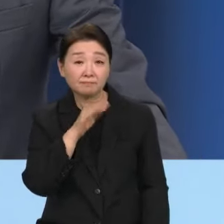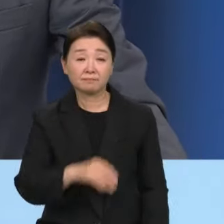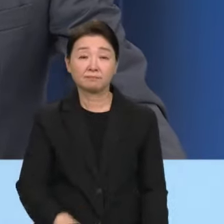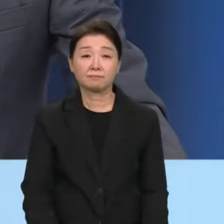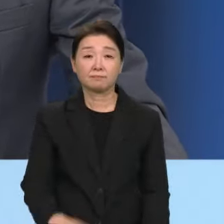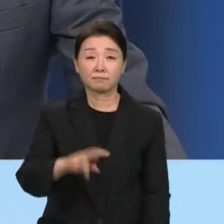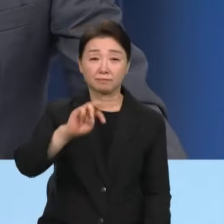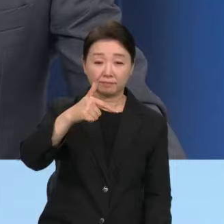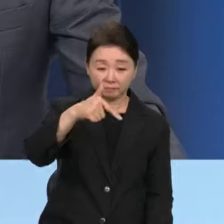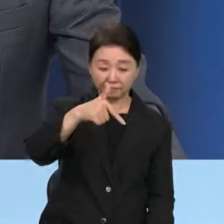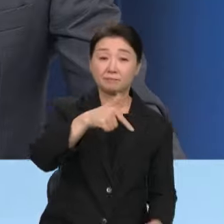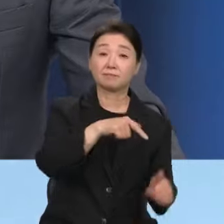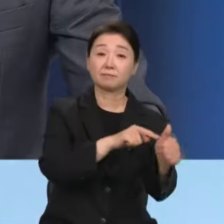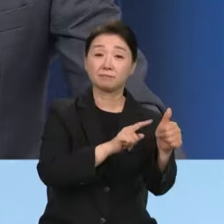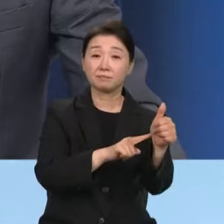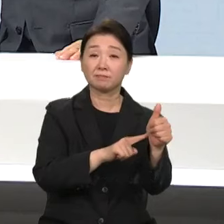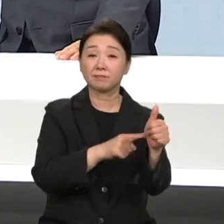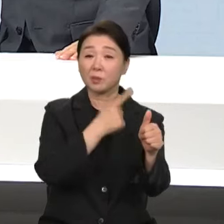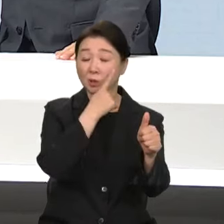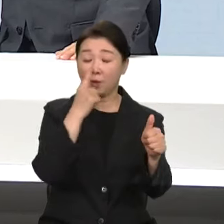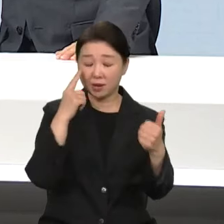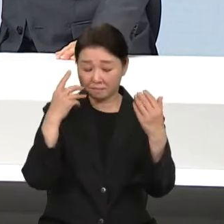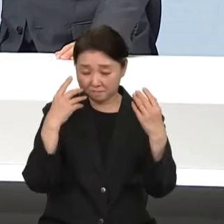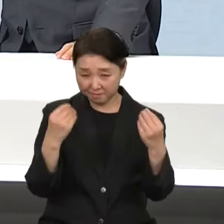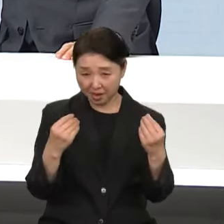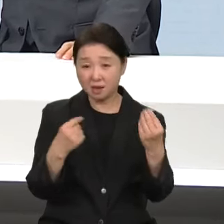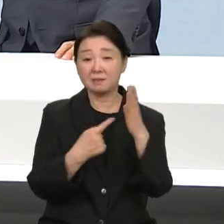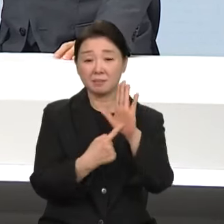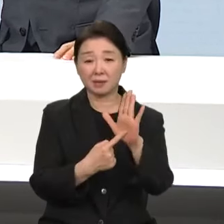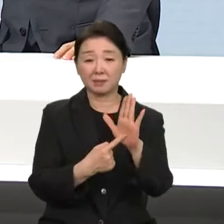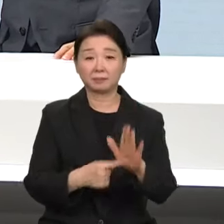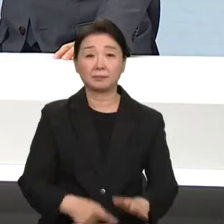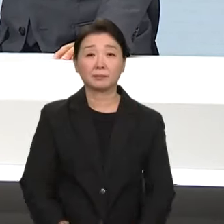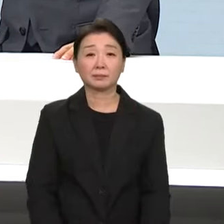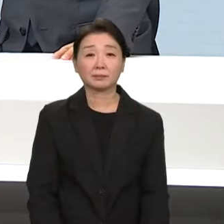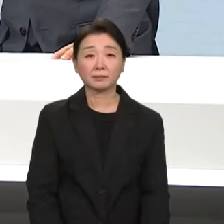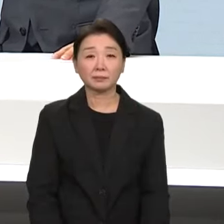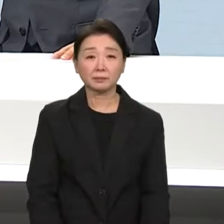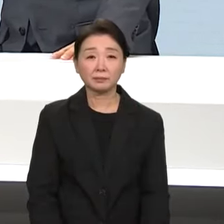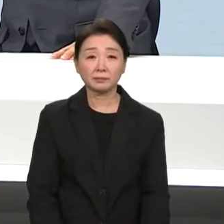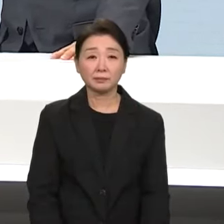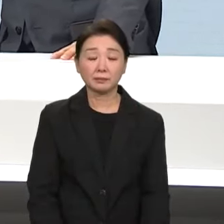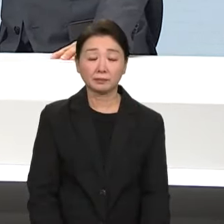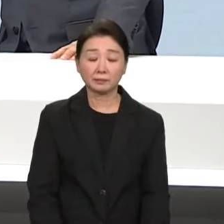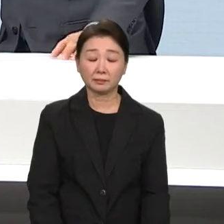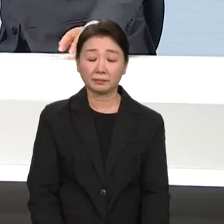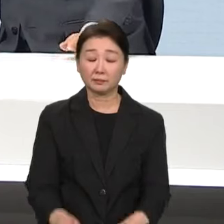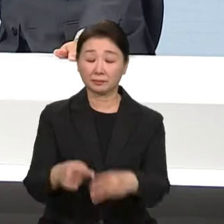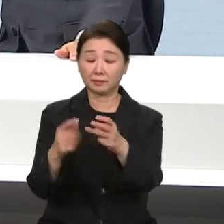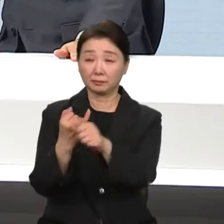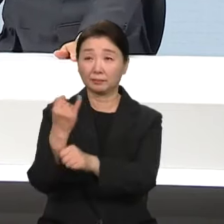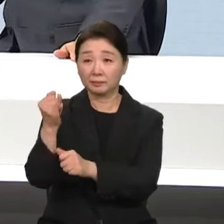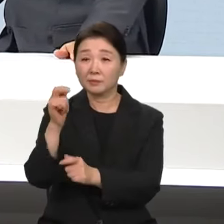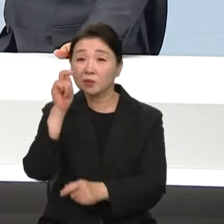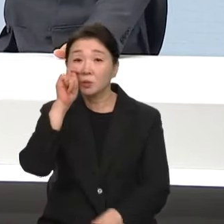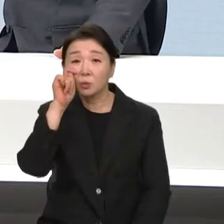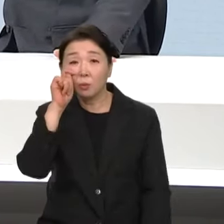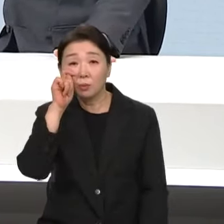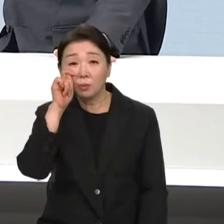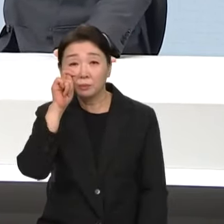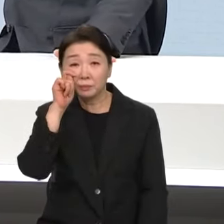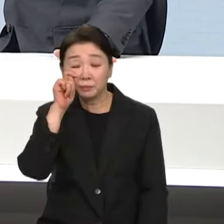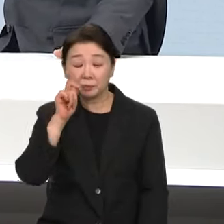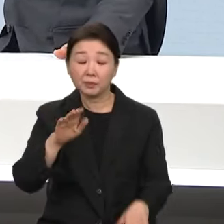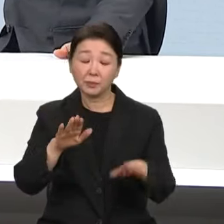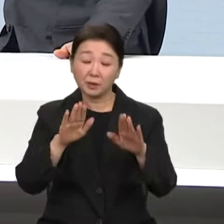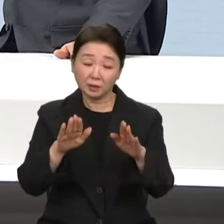일단 신지우 부총장은 직접 확인이 된 사실이다라고 밝혔습니다. 자, 실제로 김 여사 고모인 김모 씨 이달 초였습니다. 그